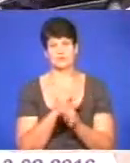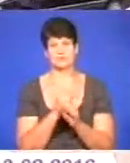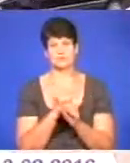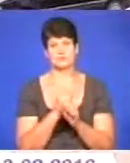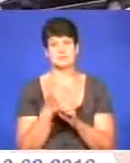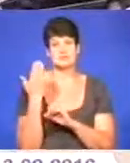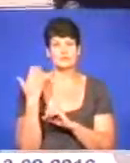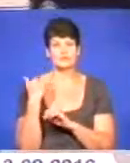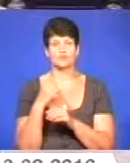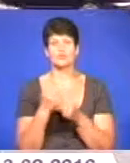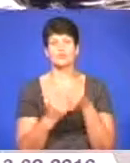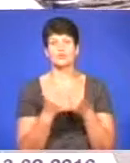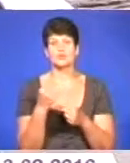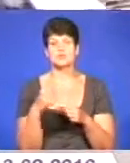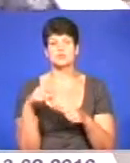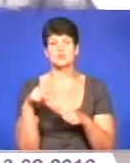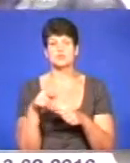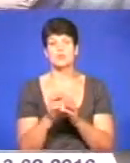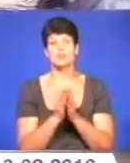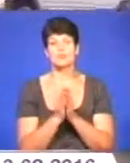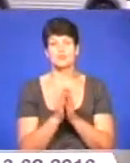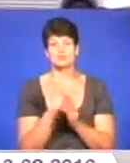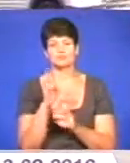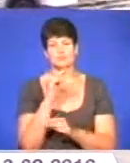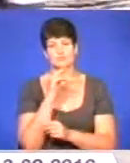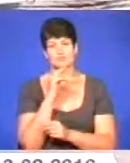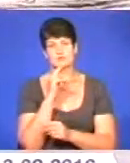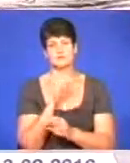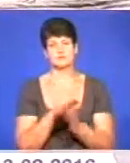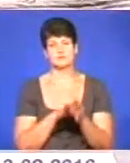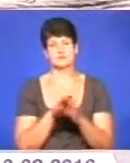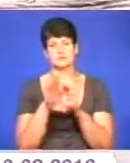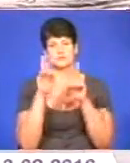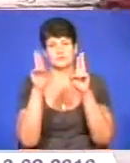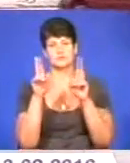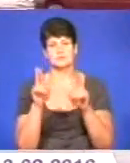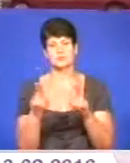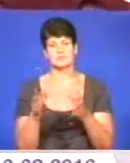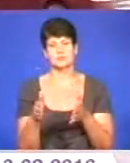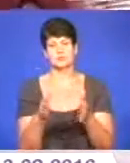Водіїв та пішоходів поліція просить бути обачними і дотримуватись правил дорожнього руху.